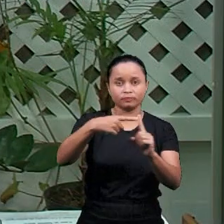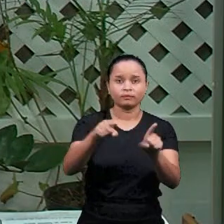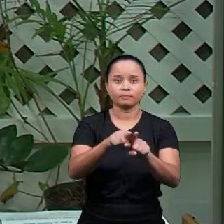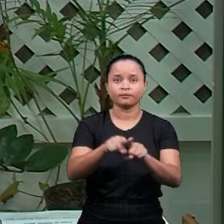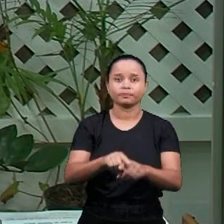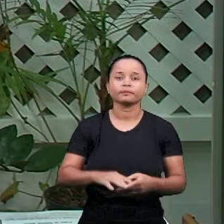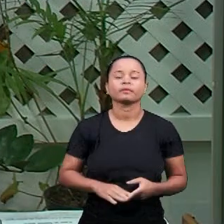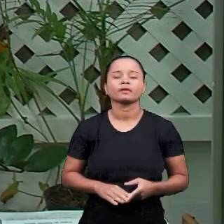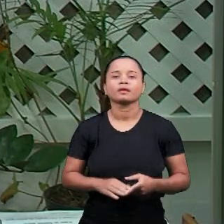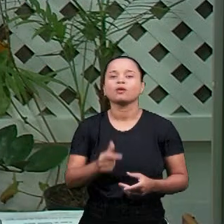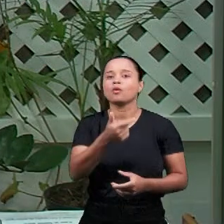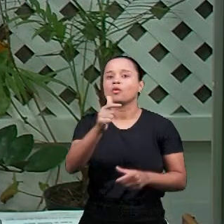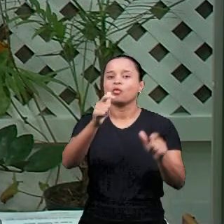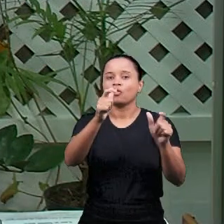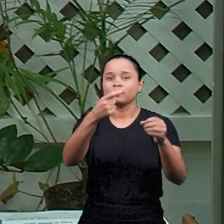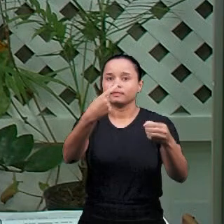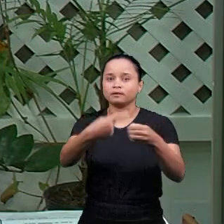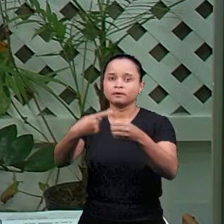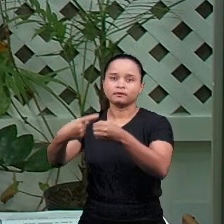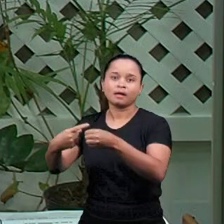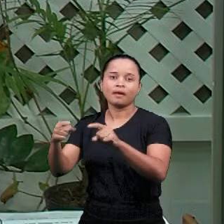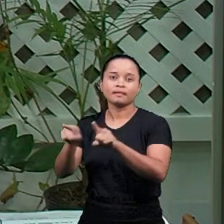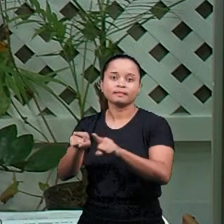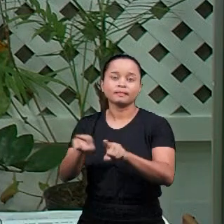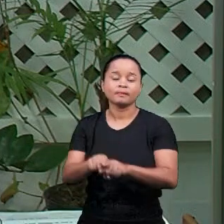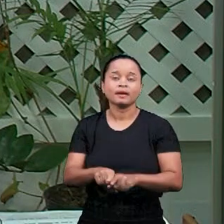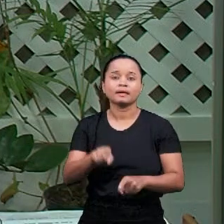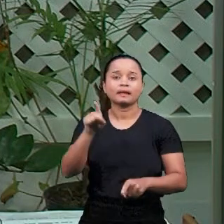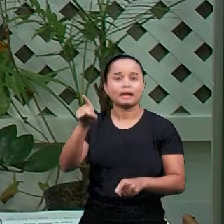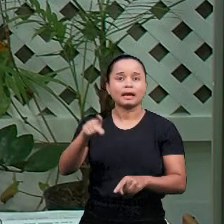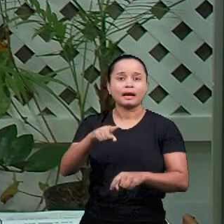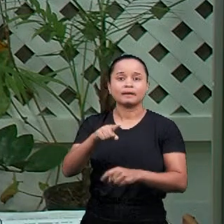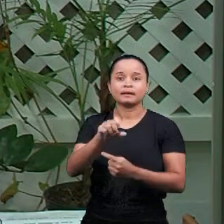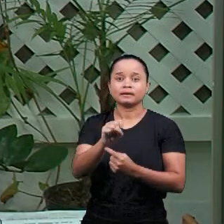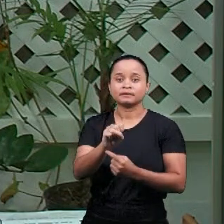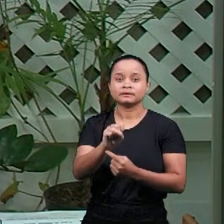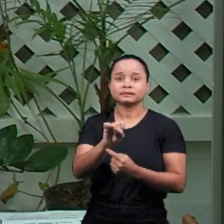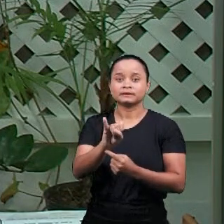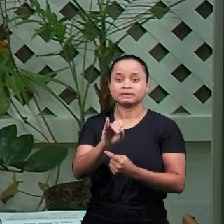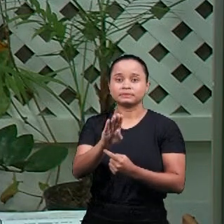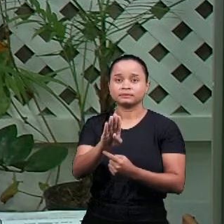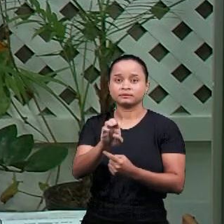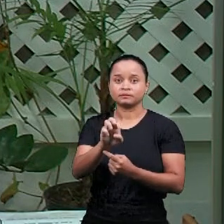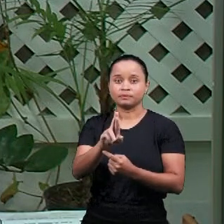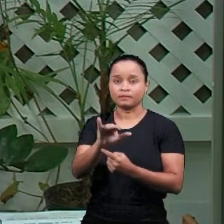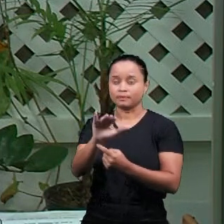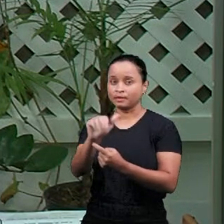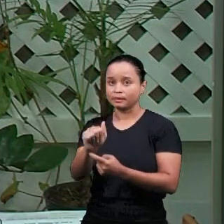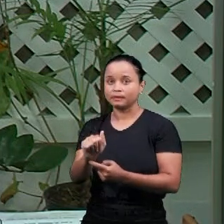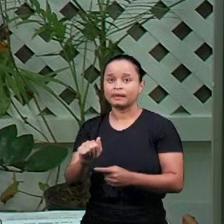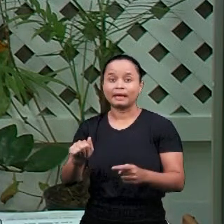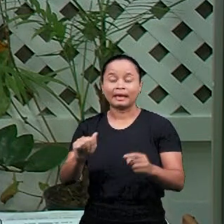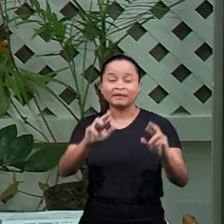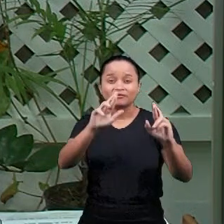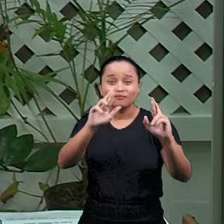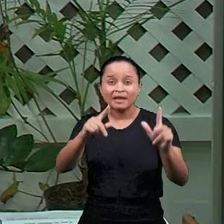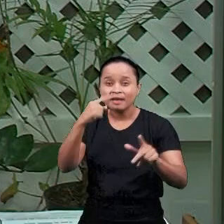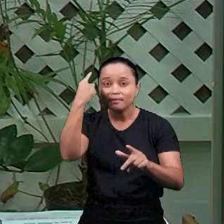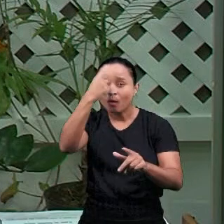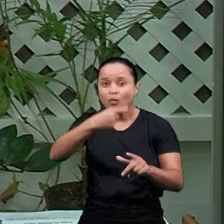de Bouriatia, dans Sibérie. Mes frères, 13 heures de différence de fuseau